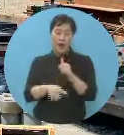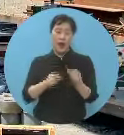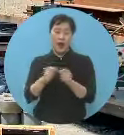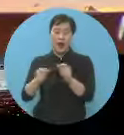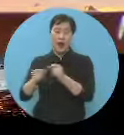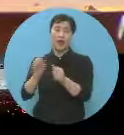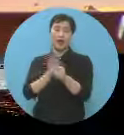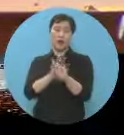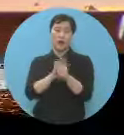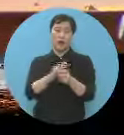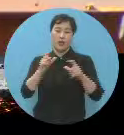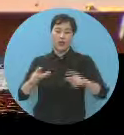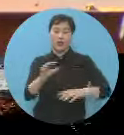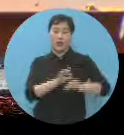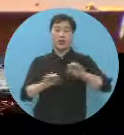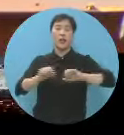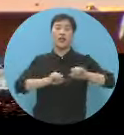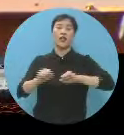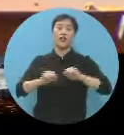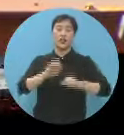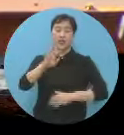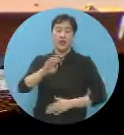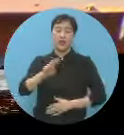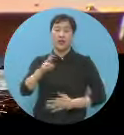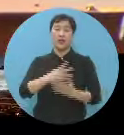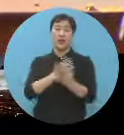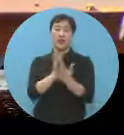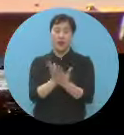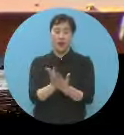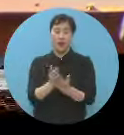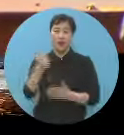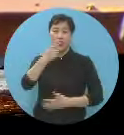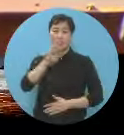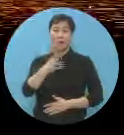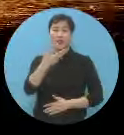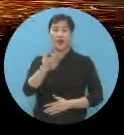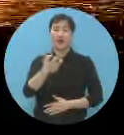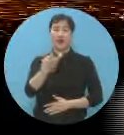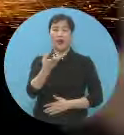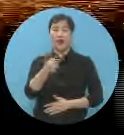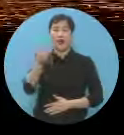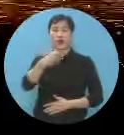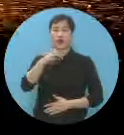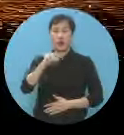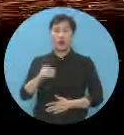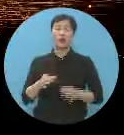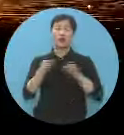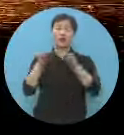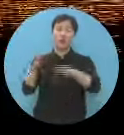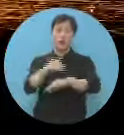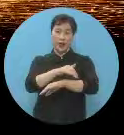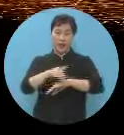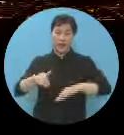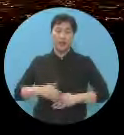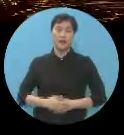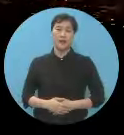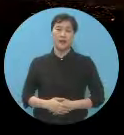지역경제 활성화 등 42개 사업에 1,472억 6천만 원을 투입할 계획입니다.